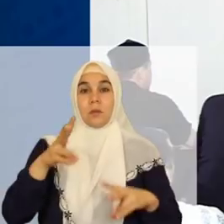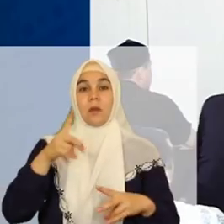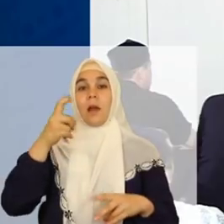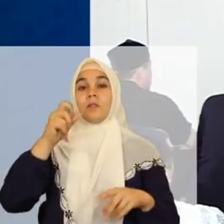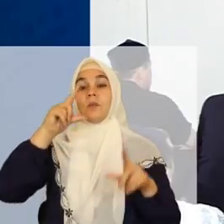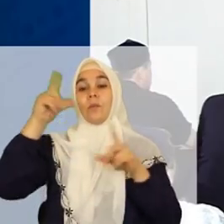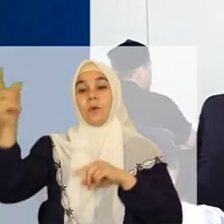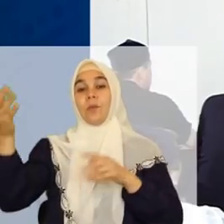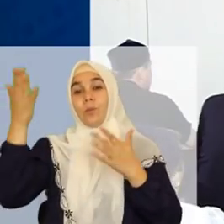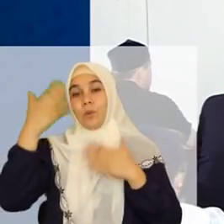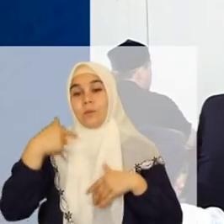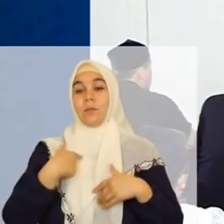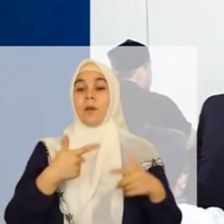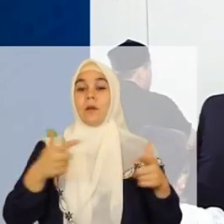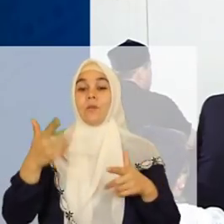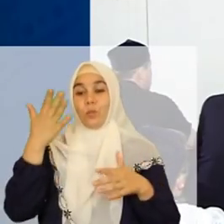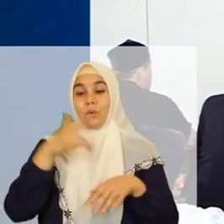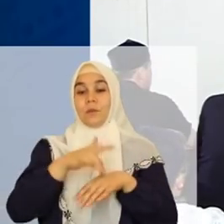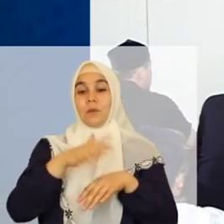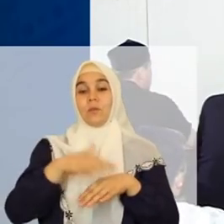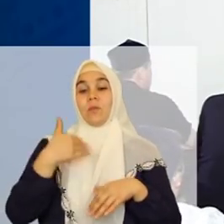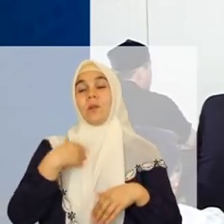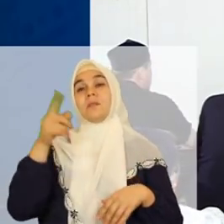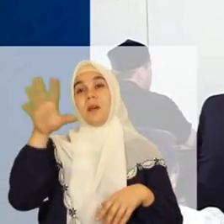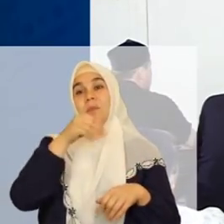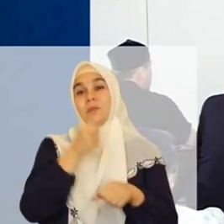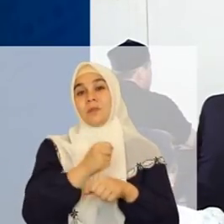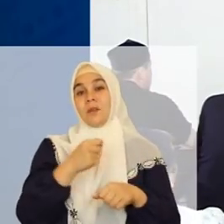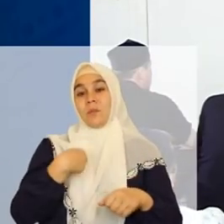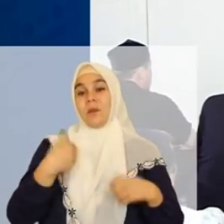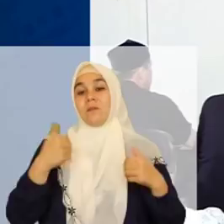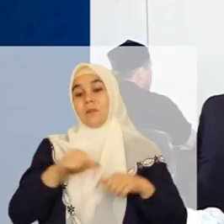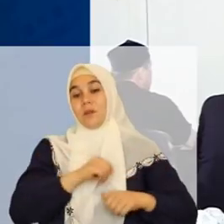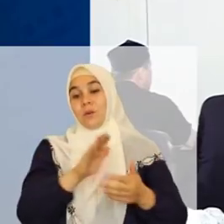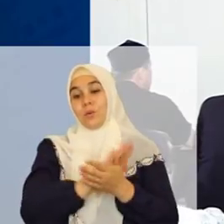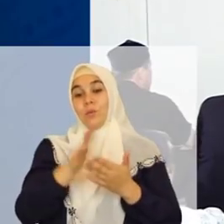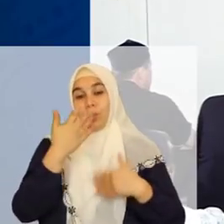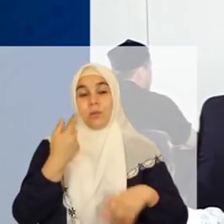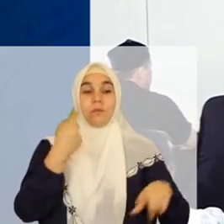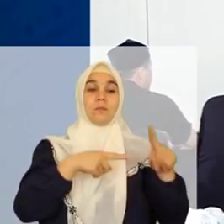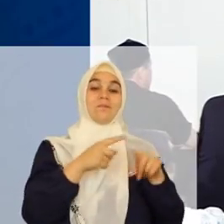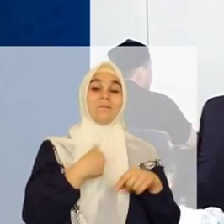Hajni qilib tugatib, bo'ldi, haj bitdi, mening gunohlarim yuvildi, bu yog'ini o'zim bilaman desa, u ham katta gunoh.